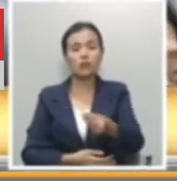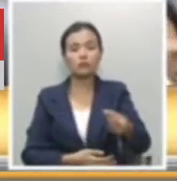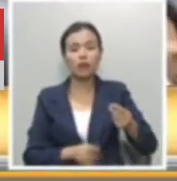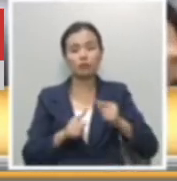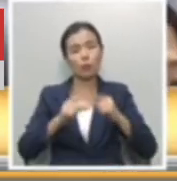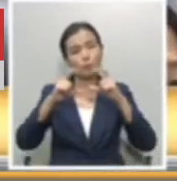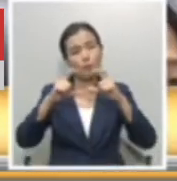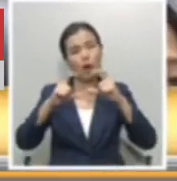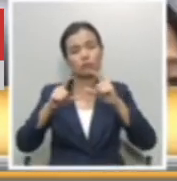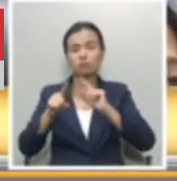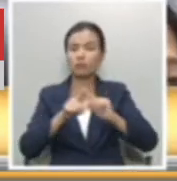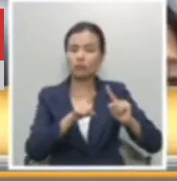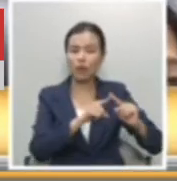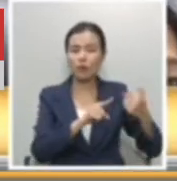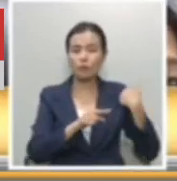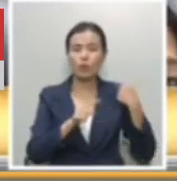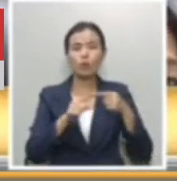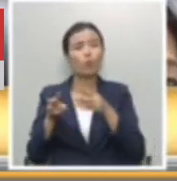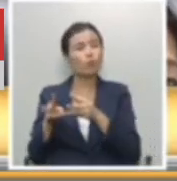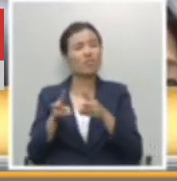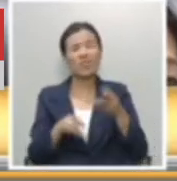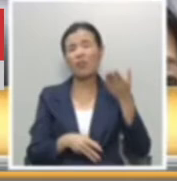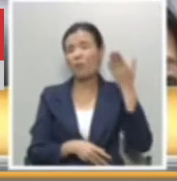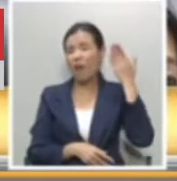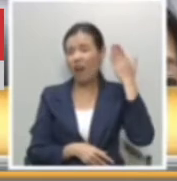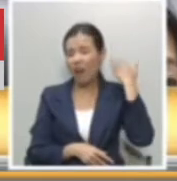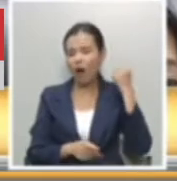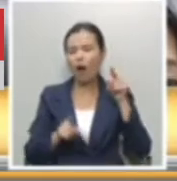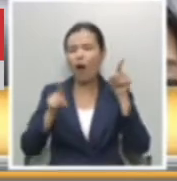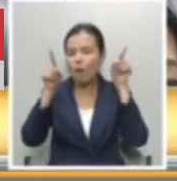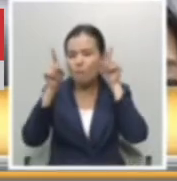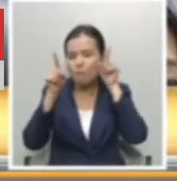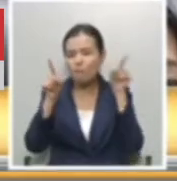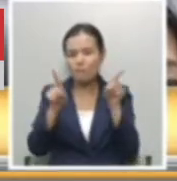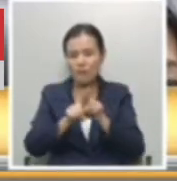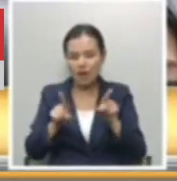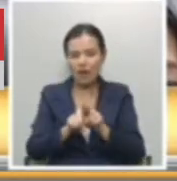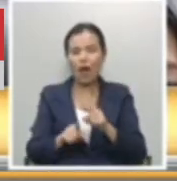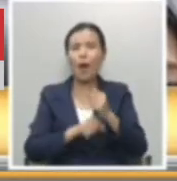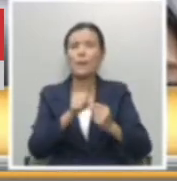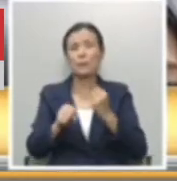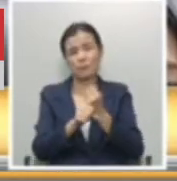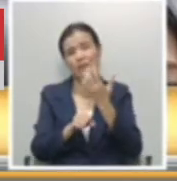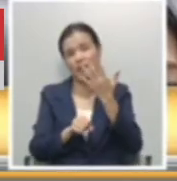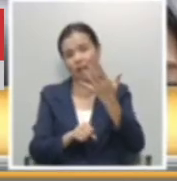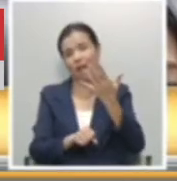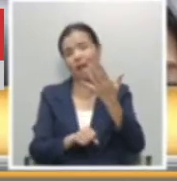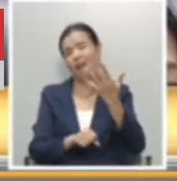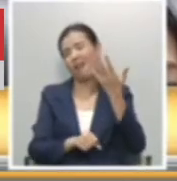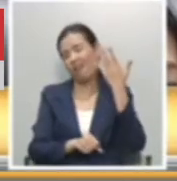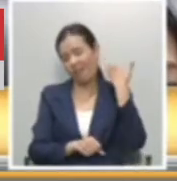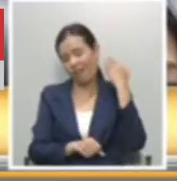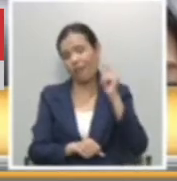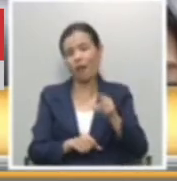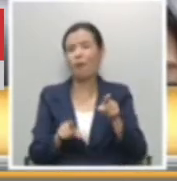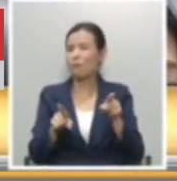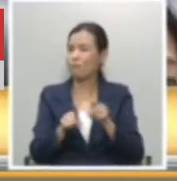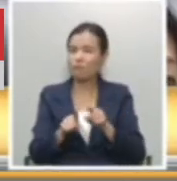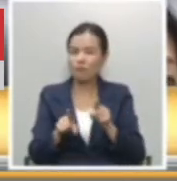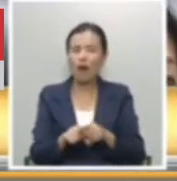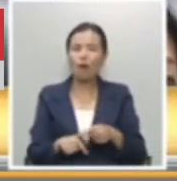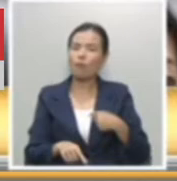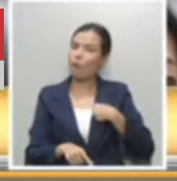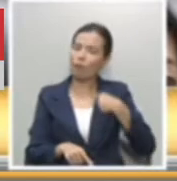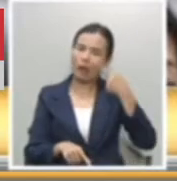ะครับซึ่งถือเป็นวิธีเดิมที่คล้ายกันนะครับทำกันมา5ปีแล้วนะครับก็ผมไม่เห็นด้วยนะ